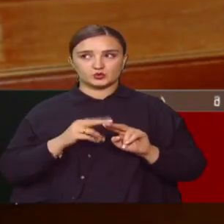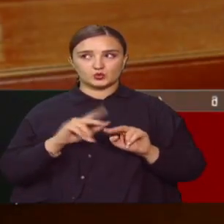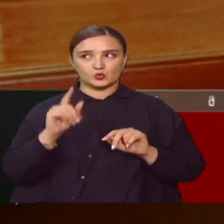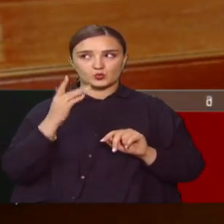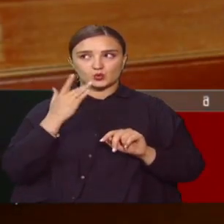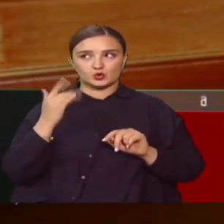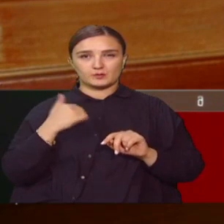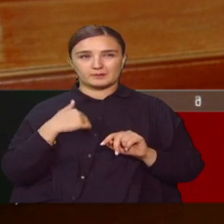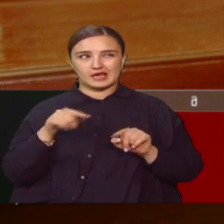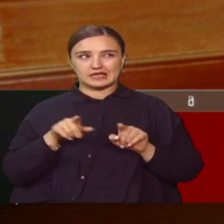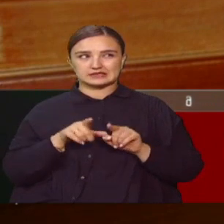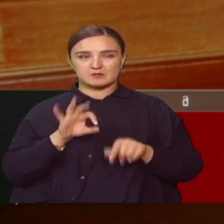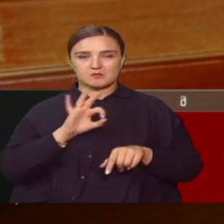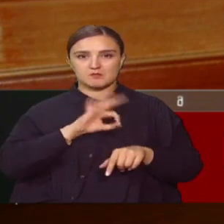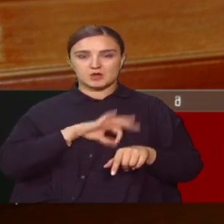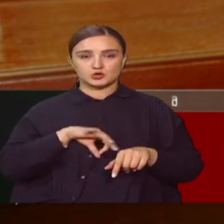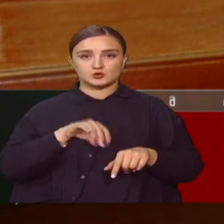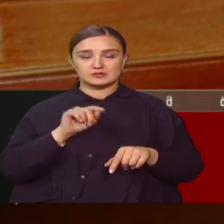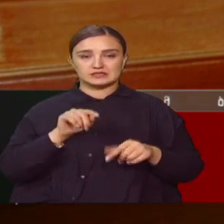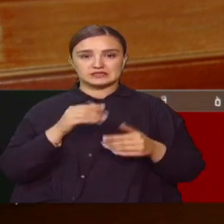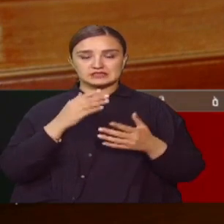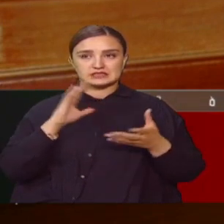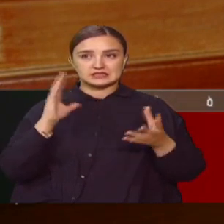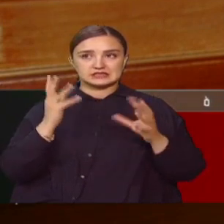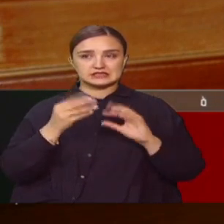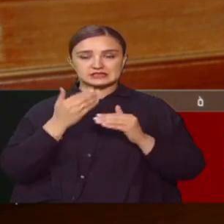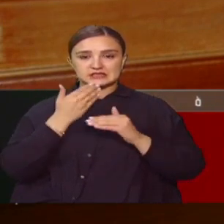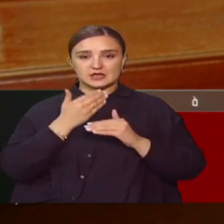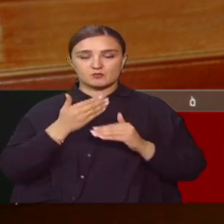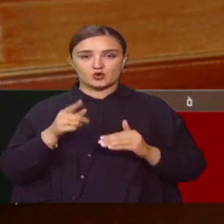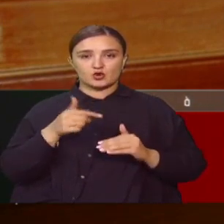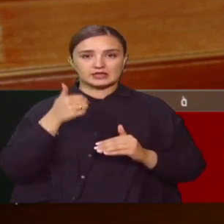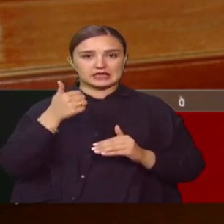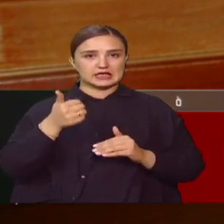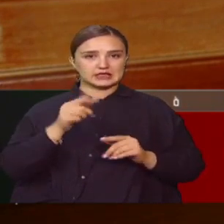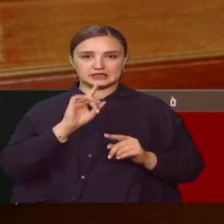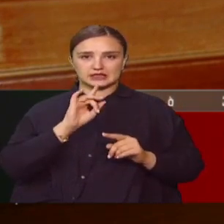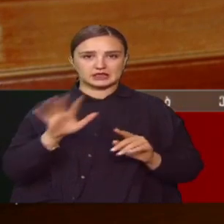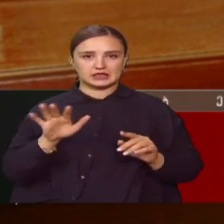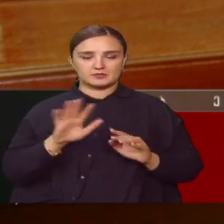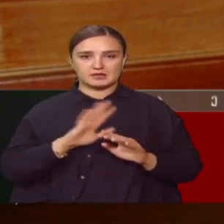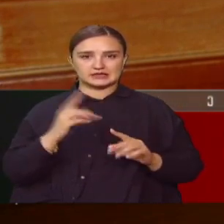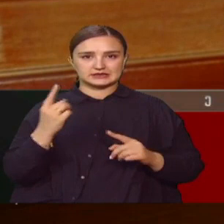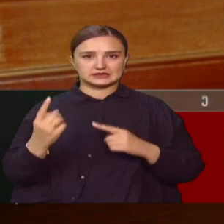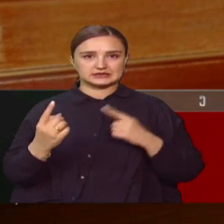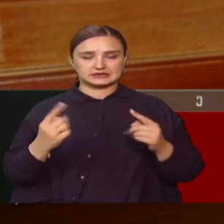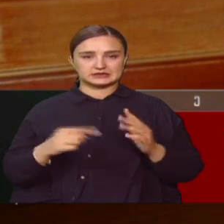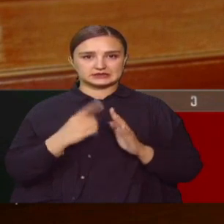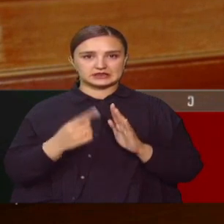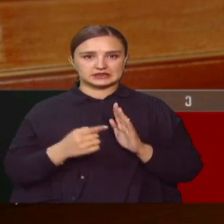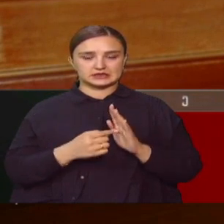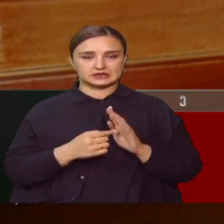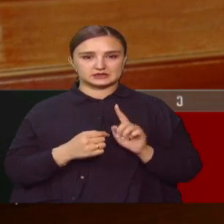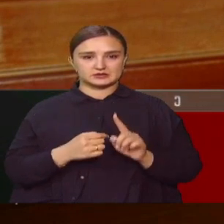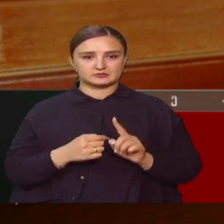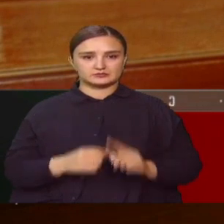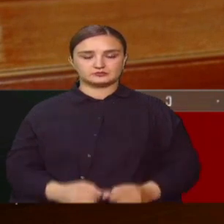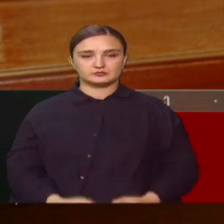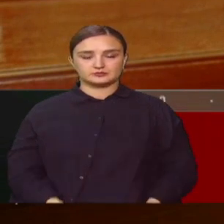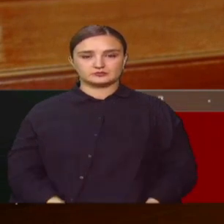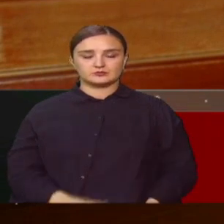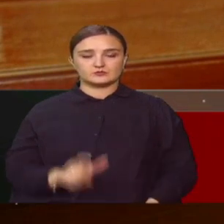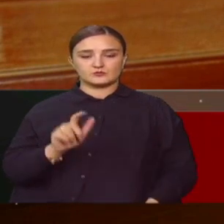ესე მაწყობს, ეს საბოლოო ჯამში კარგად არ იმოქმედებს არც ერთ საკითხზე და არც მეორე საკითხზე.